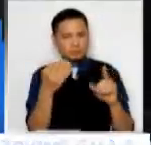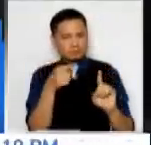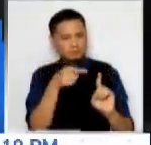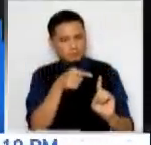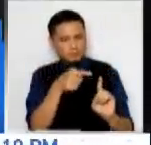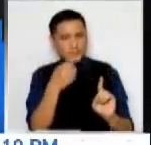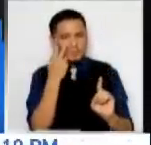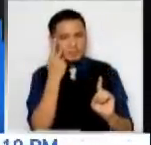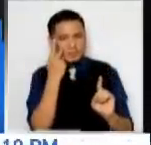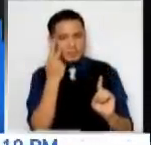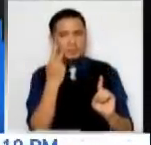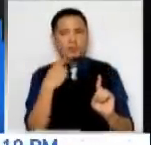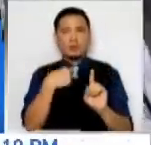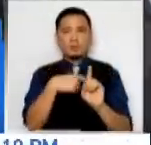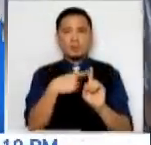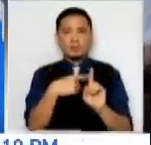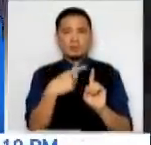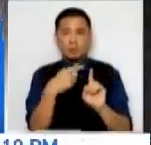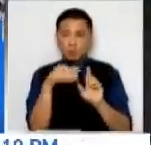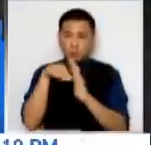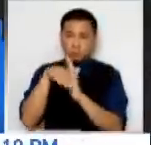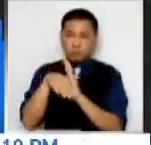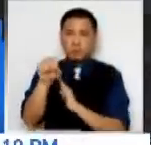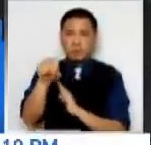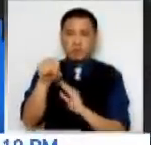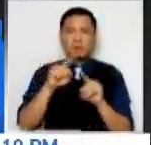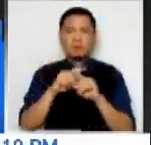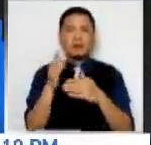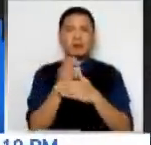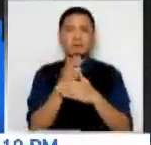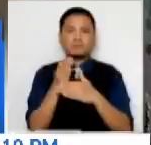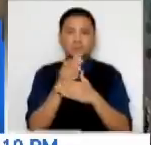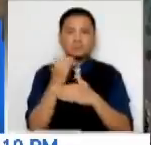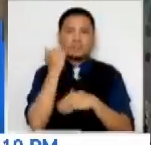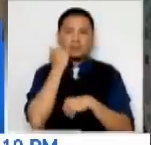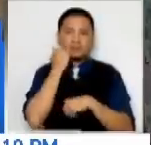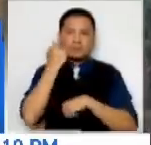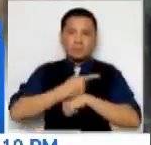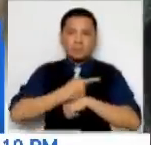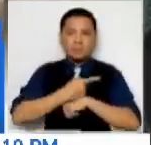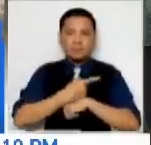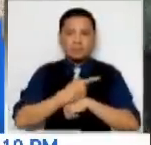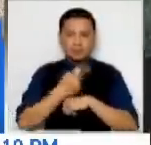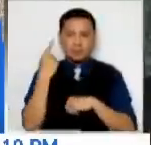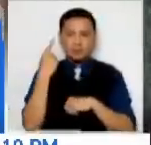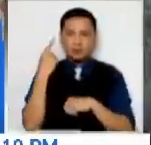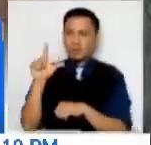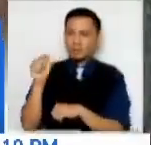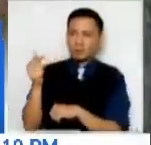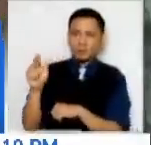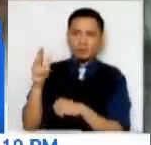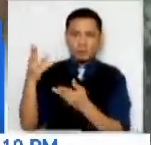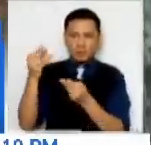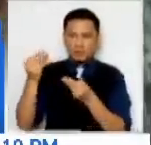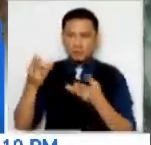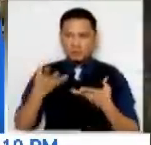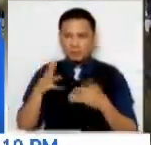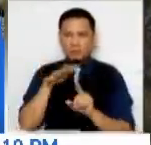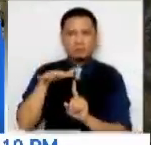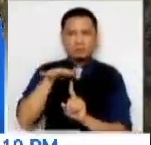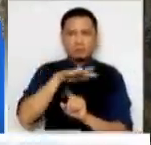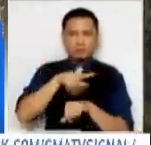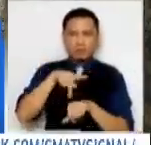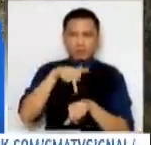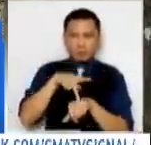of cases, but the average daily attack rate for each of the local governments here in the country or here in Metro Manila